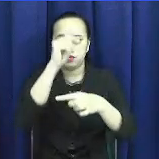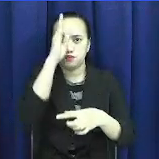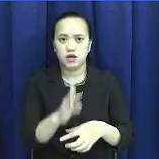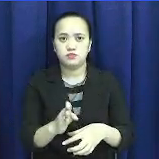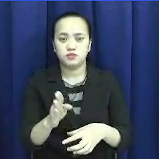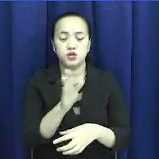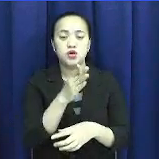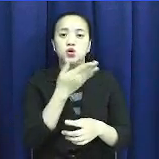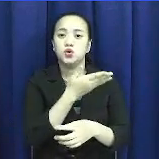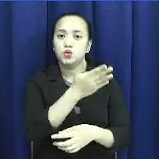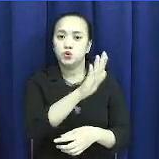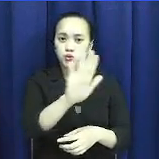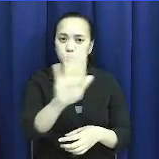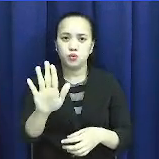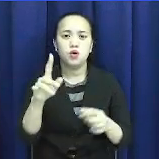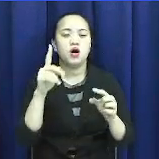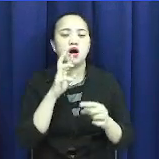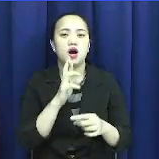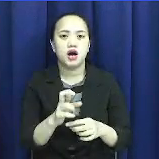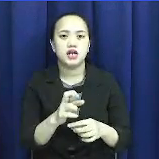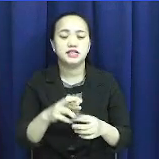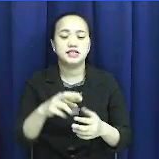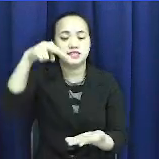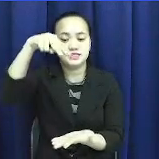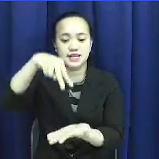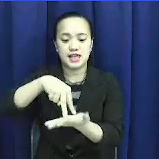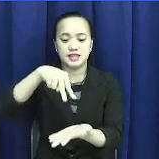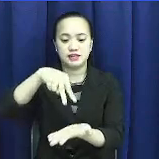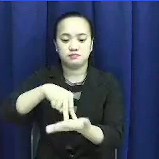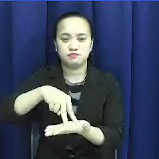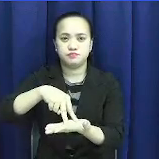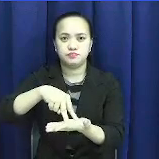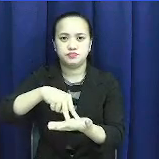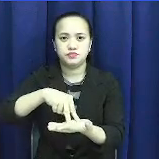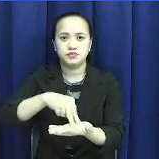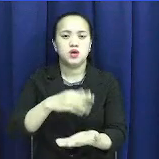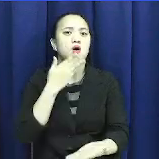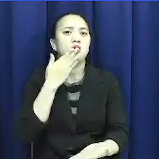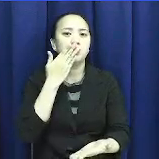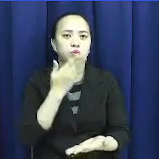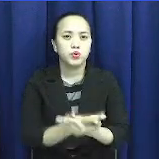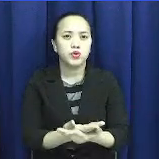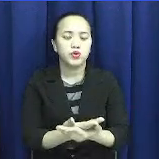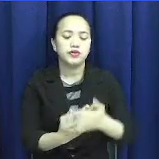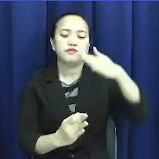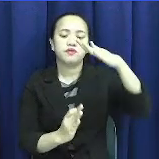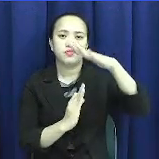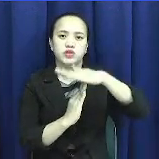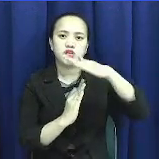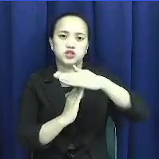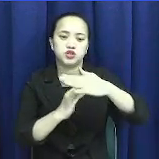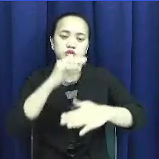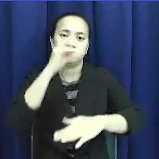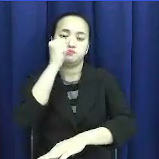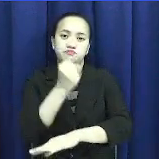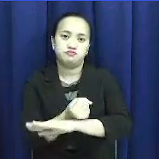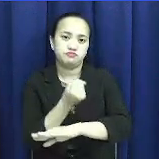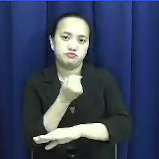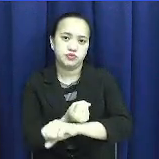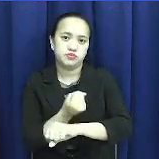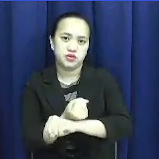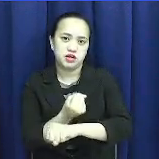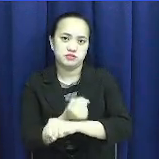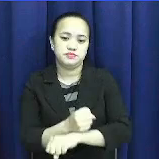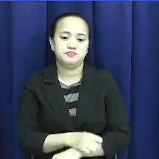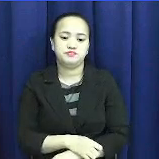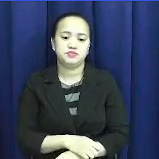Magigiba na ang lahat at ang mga nakapaligid sa iyo, pero salamat sa Panginoon, if you are standing firm on a solid rock, hindi